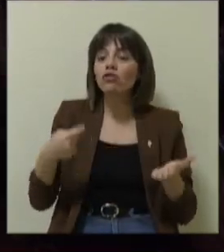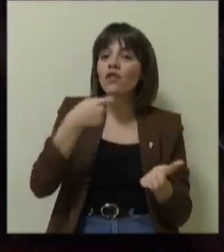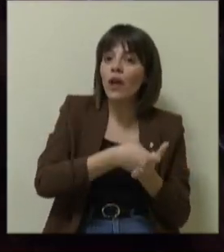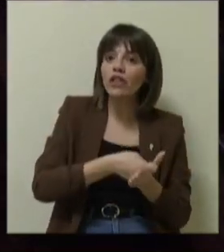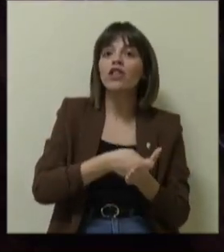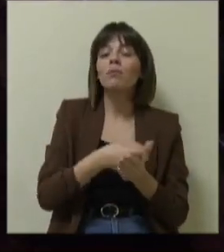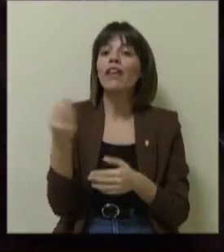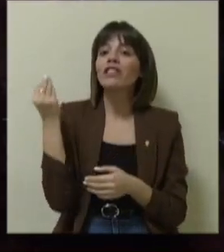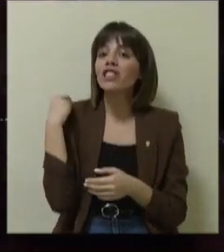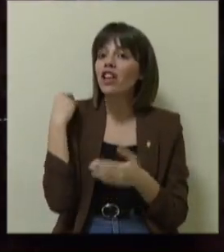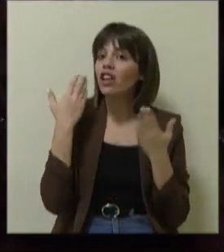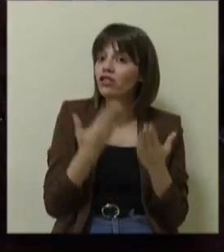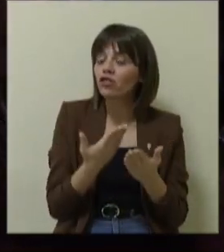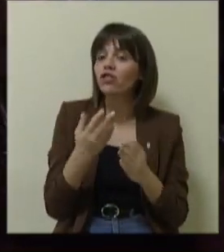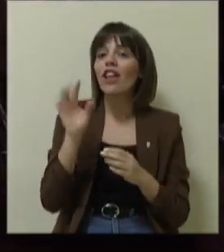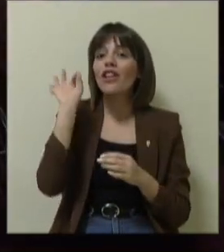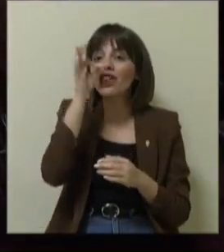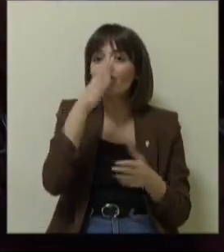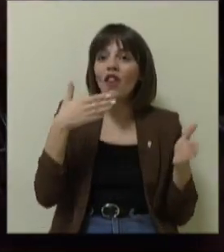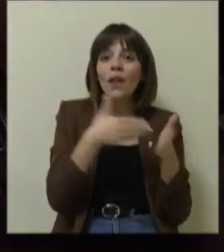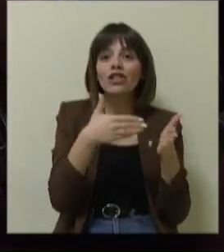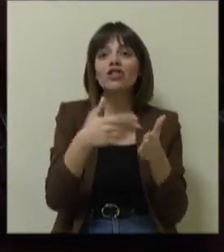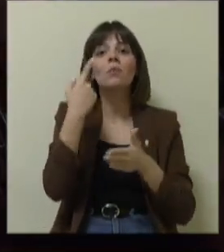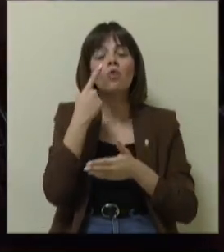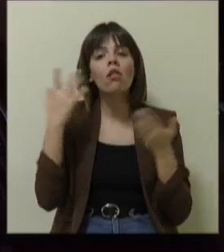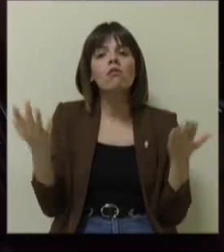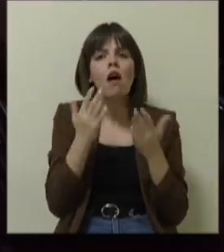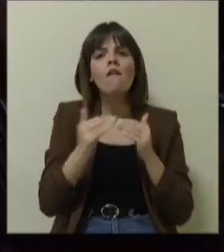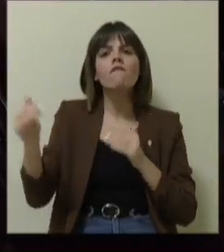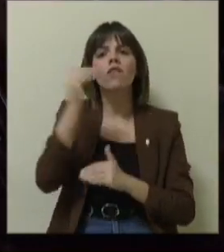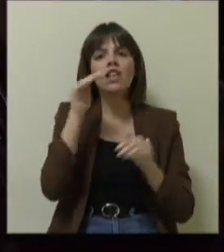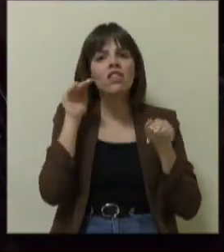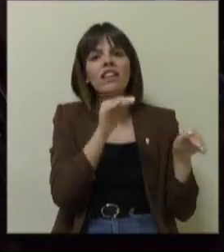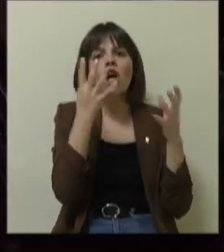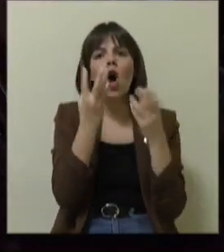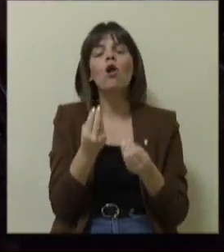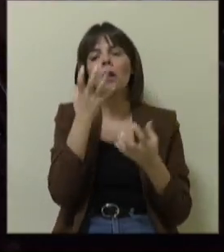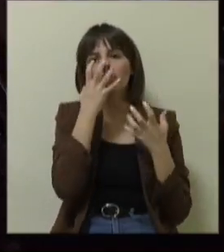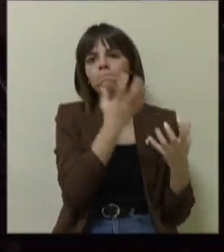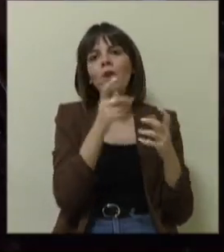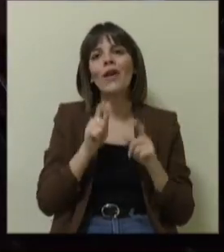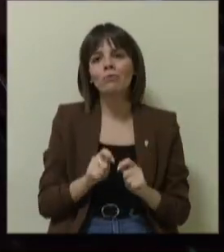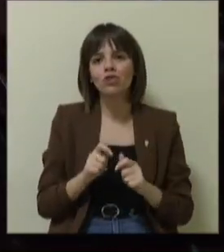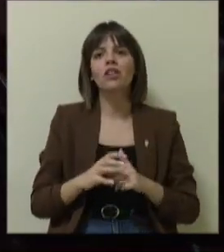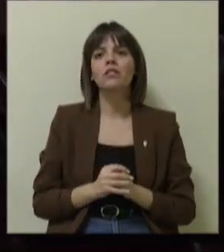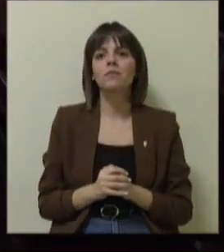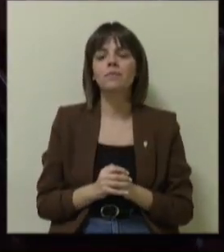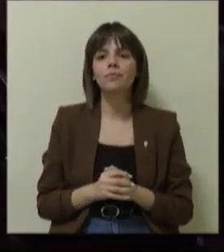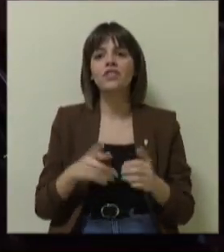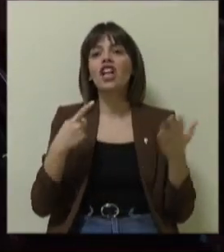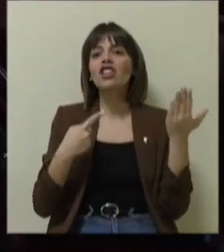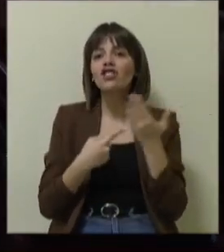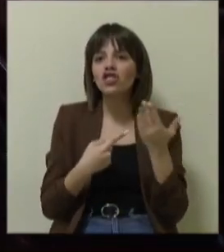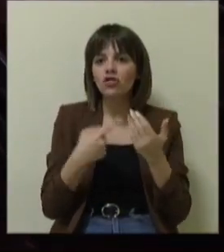yatırımlarına, yenilikçi ve yeşil girişimlere daha fazla destek olmasını sağlayacağız.